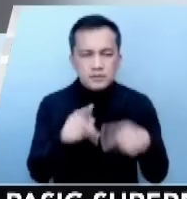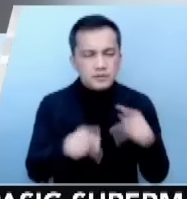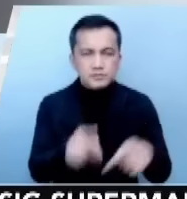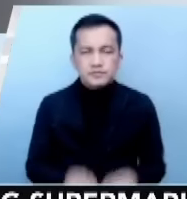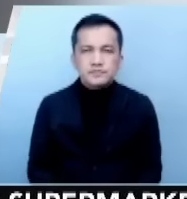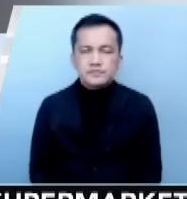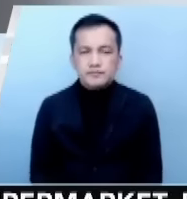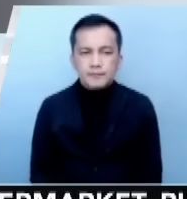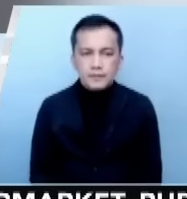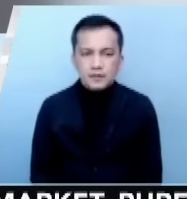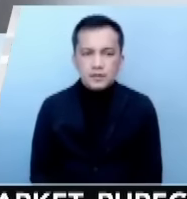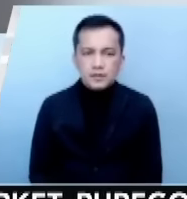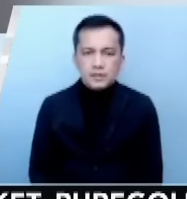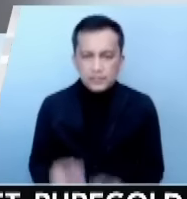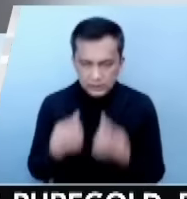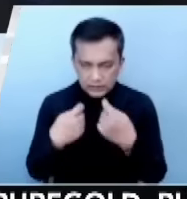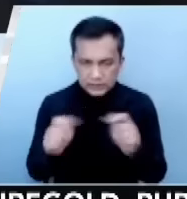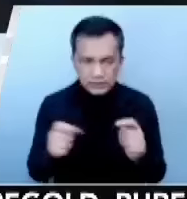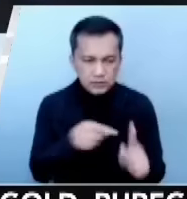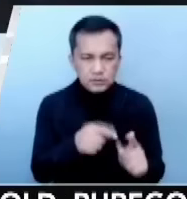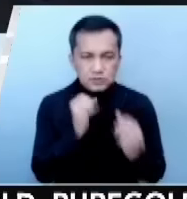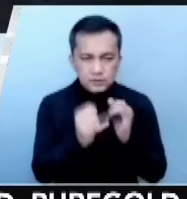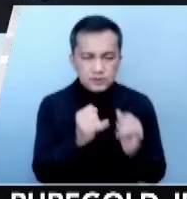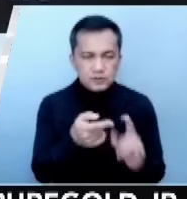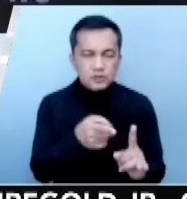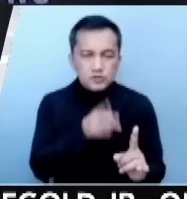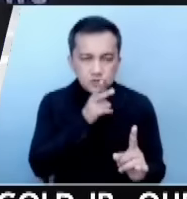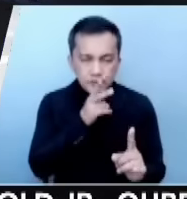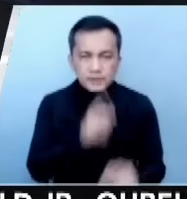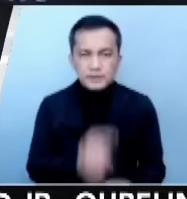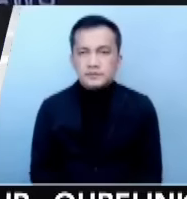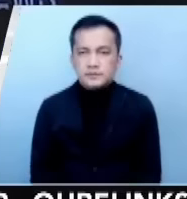pa namin kunin ang pahayag ng suspect. Para sa GMA